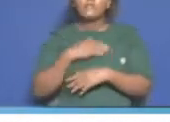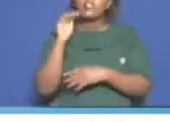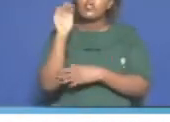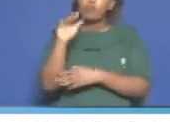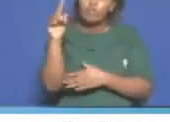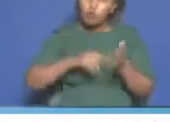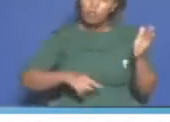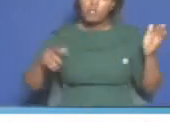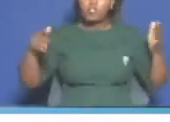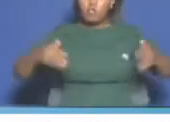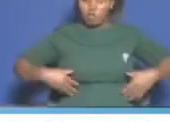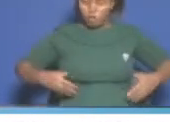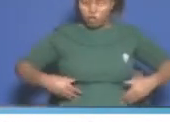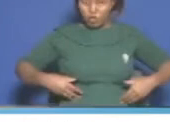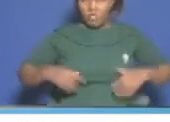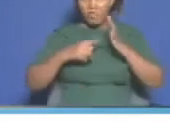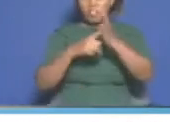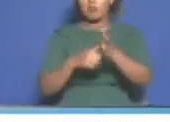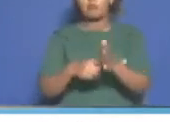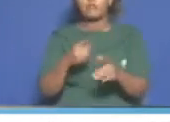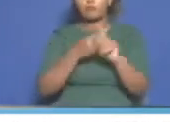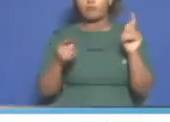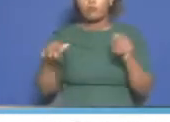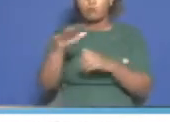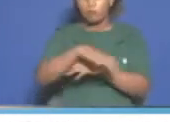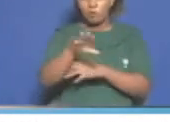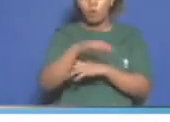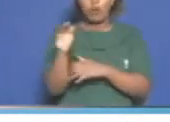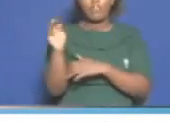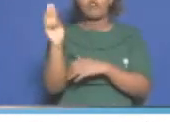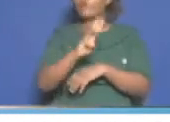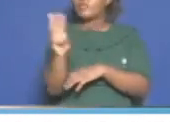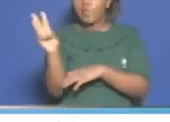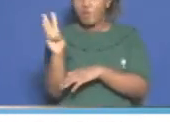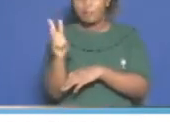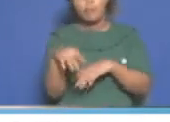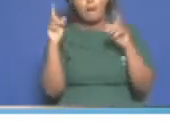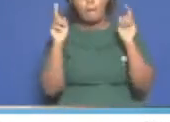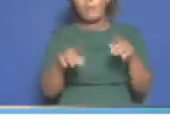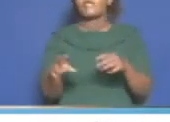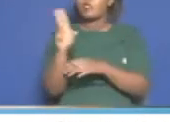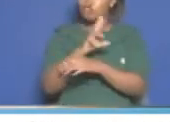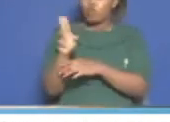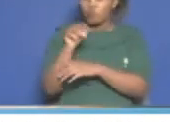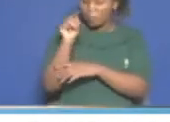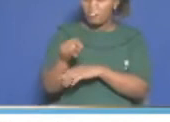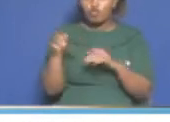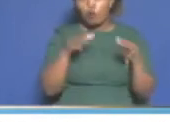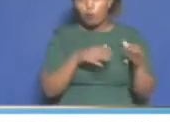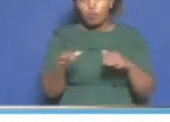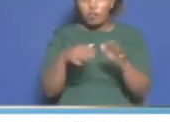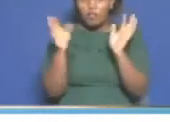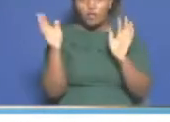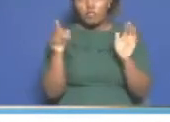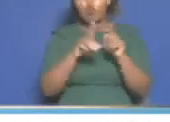hasa sana kutoka eneo ya magharibi waweze kutumia nafasi hii, waende katika vyuo